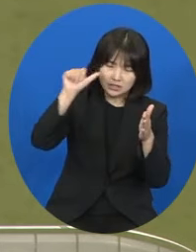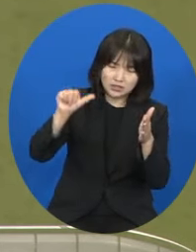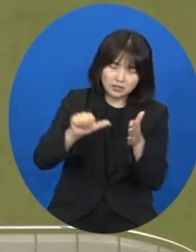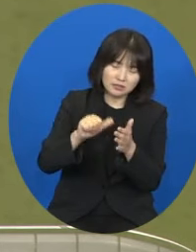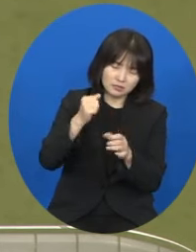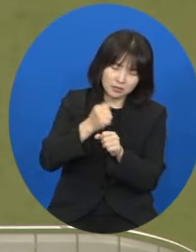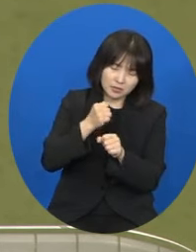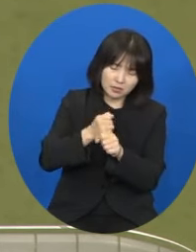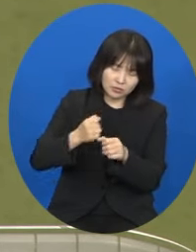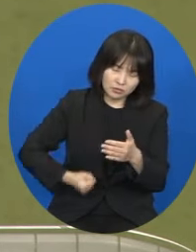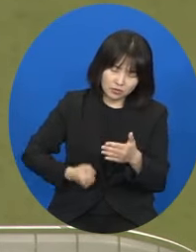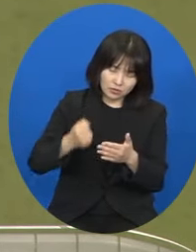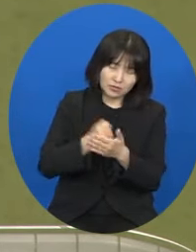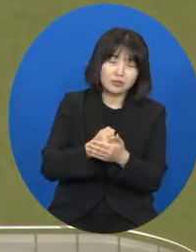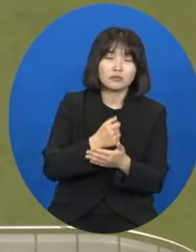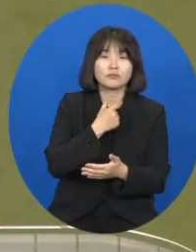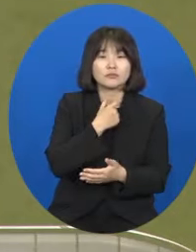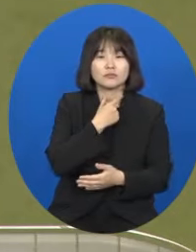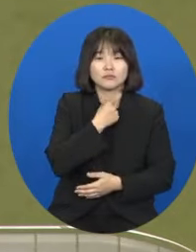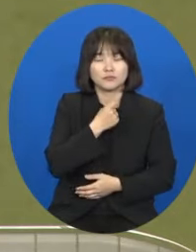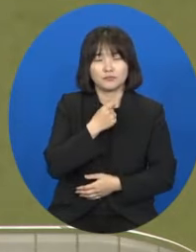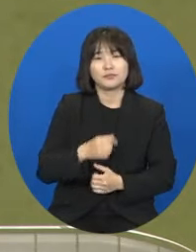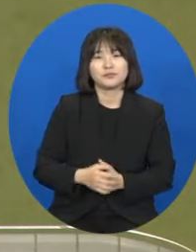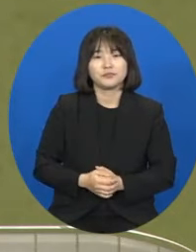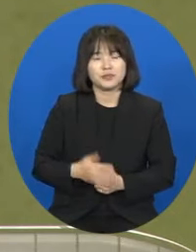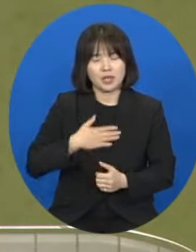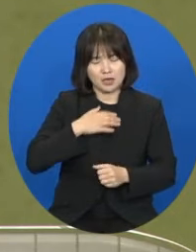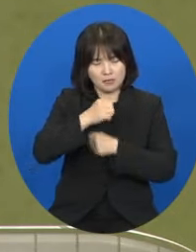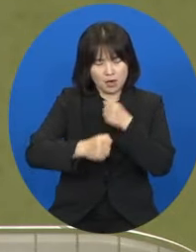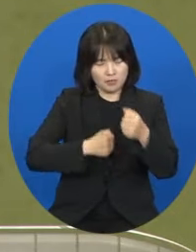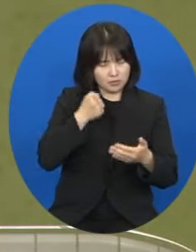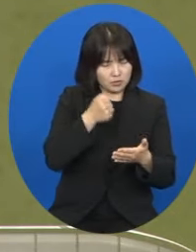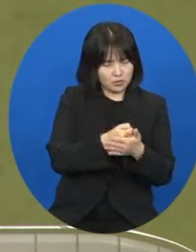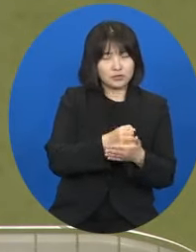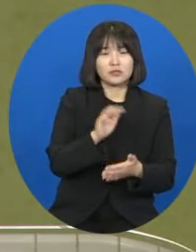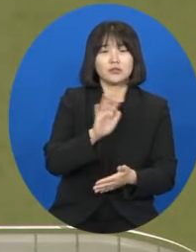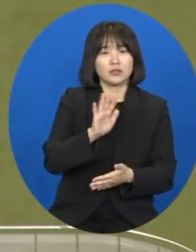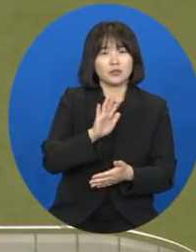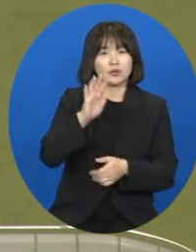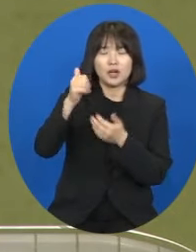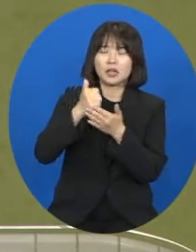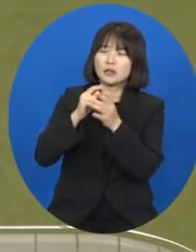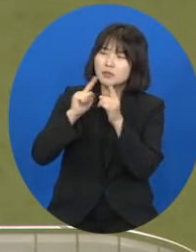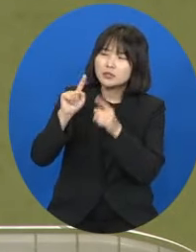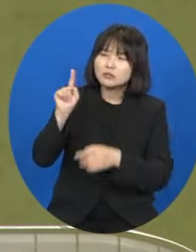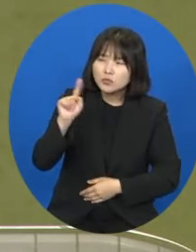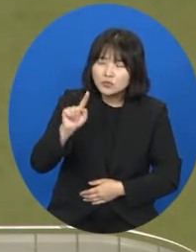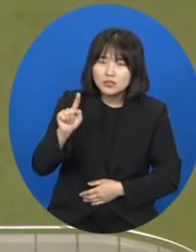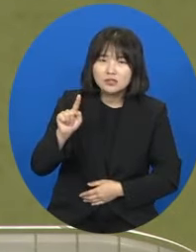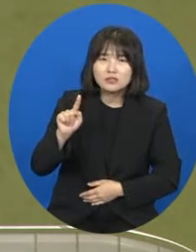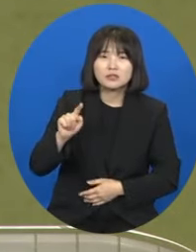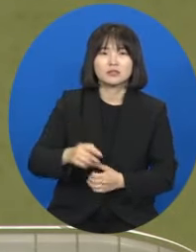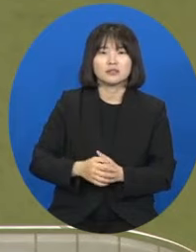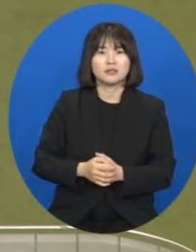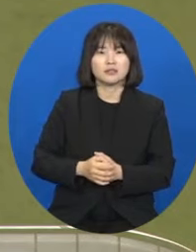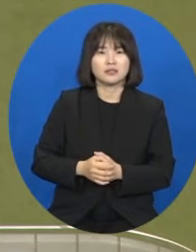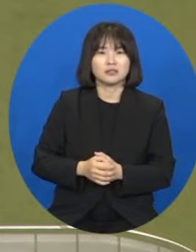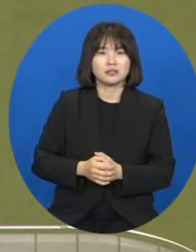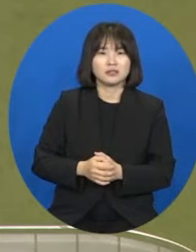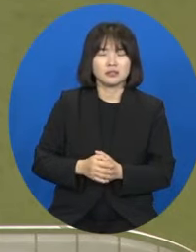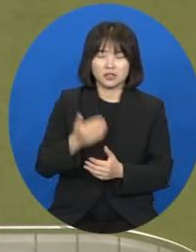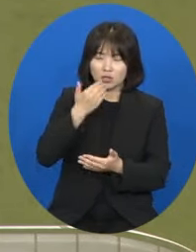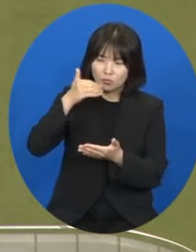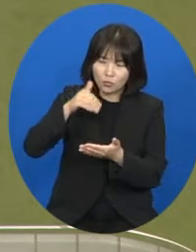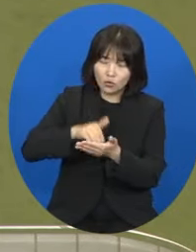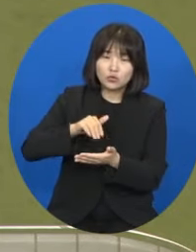우리가 결단했으면 좋겠어요. 내 마음대로 결정하지 않고 하나님의 말씀이 무엇인지, 그 모퉁이 돌